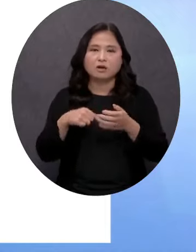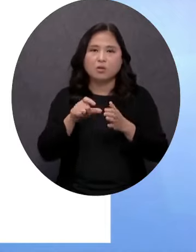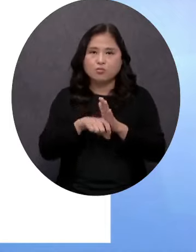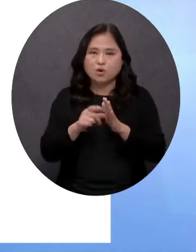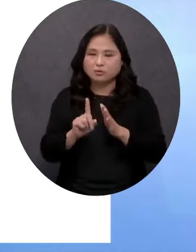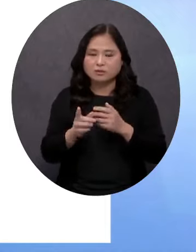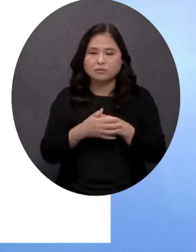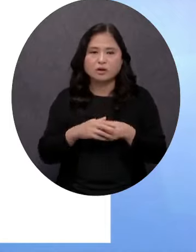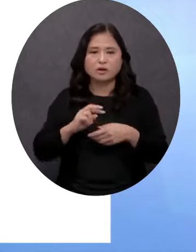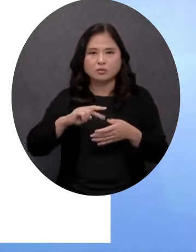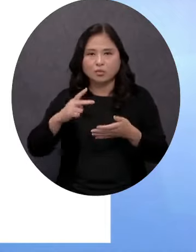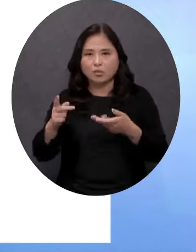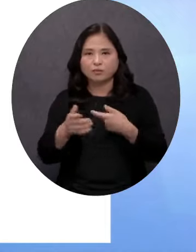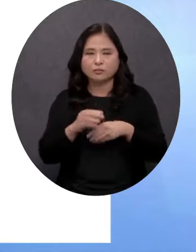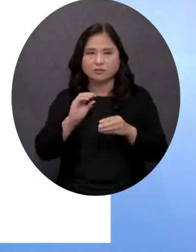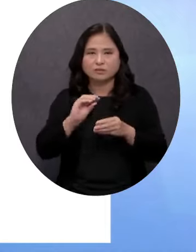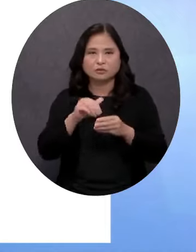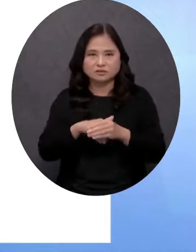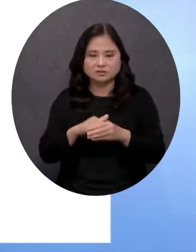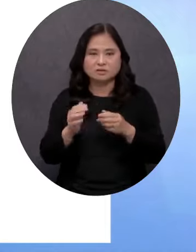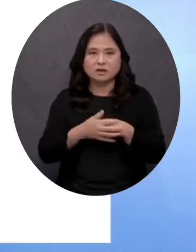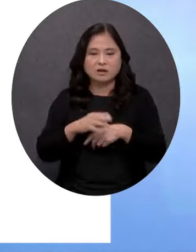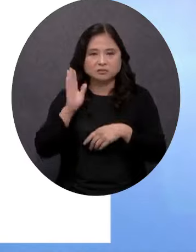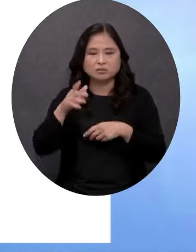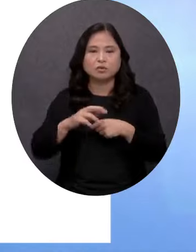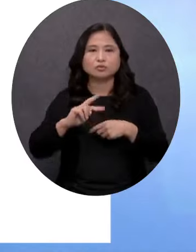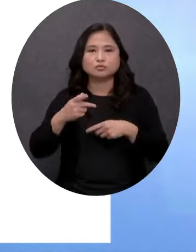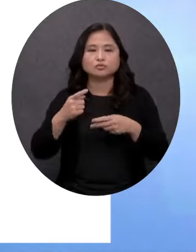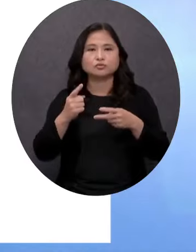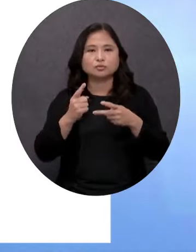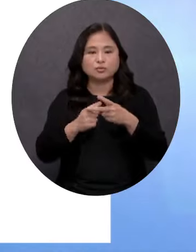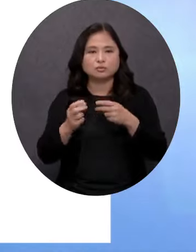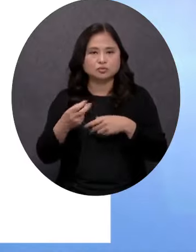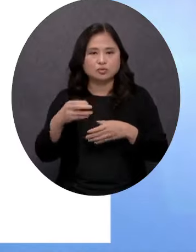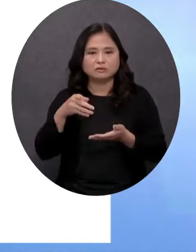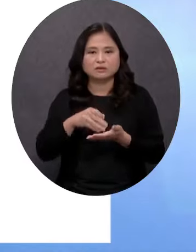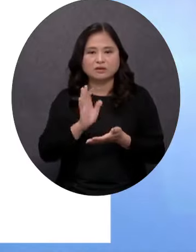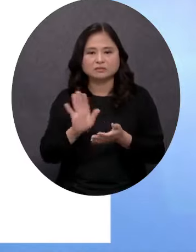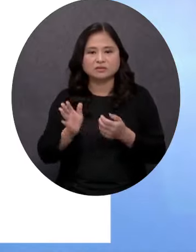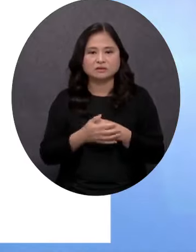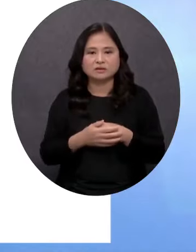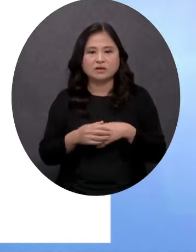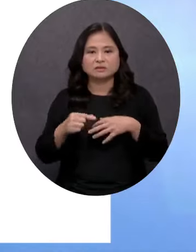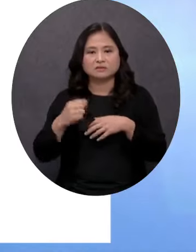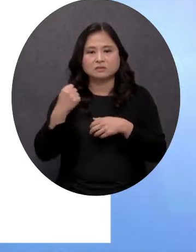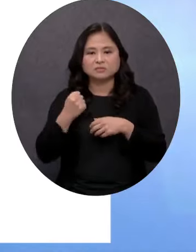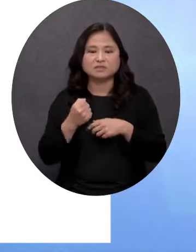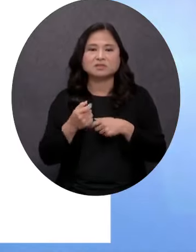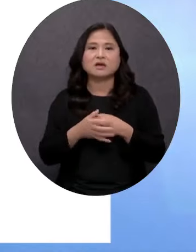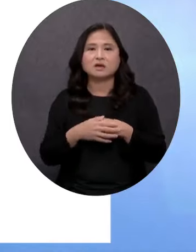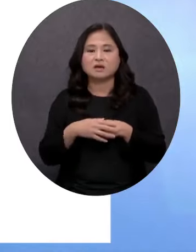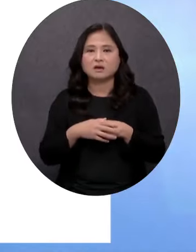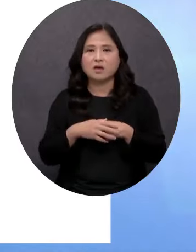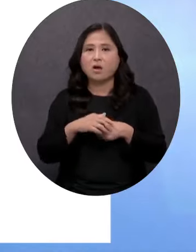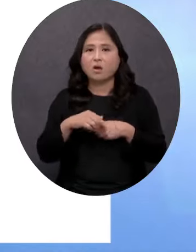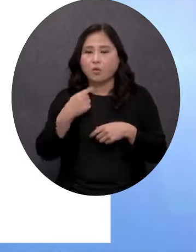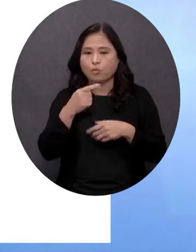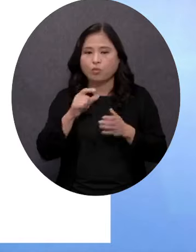时更改投资组合，日后转工都不用重新登记。 积金易户口呢是一